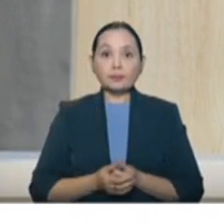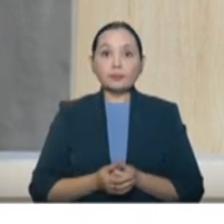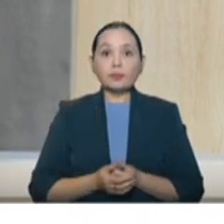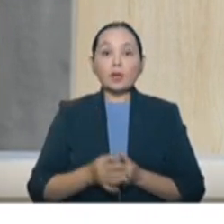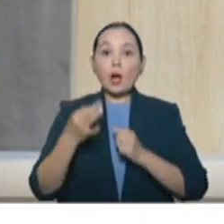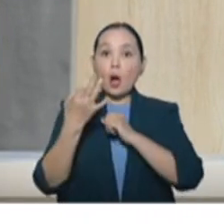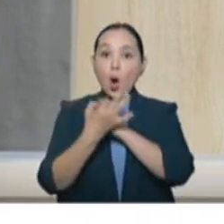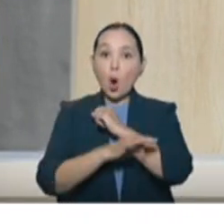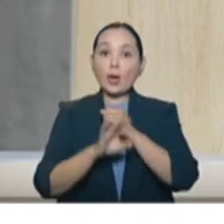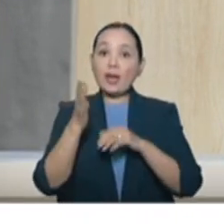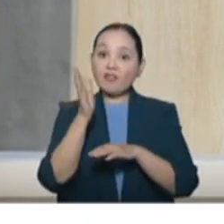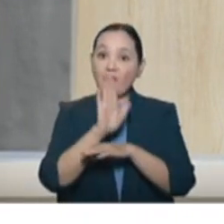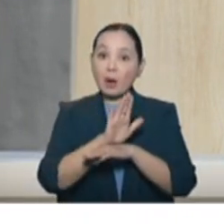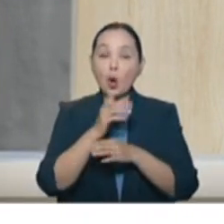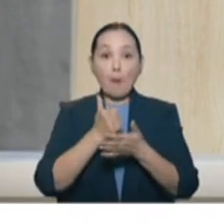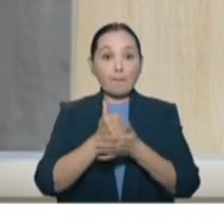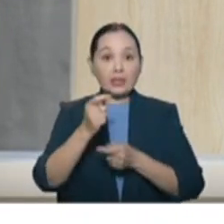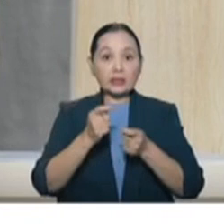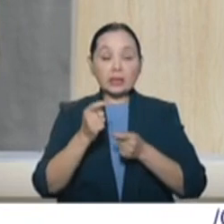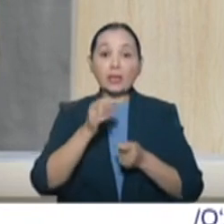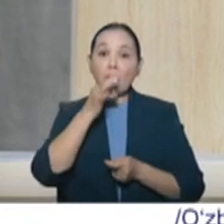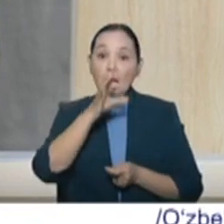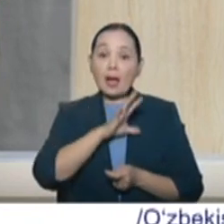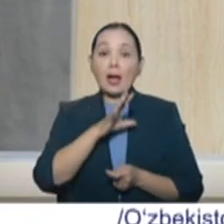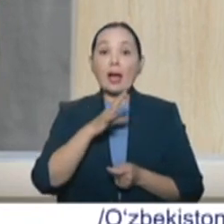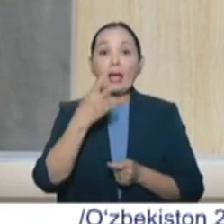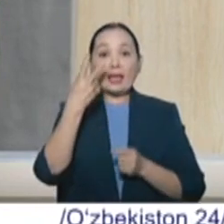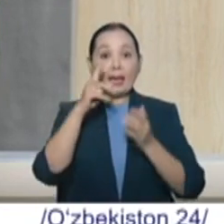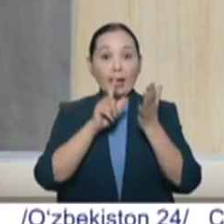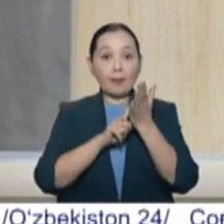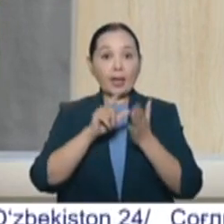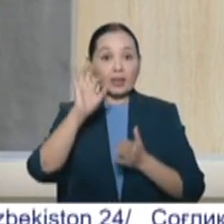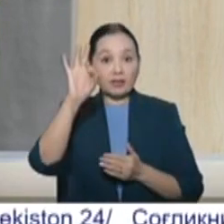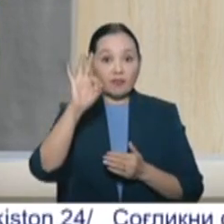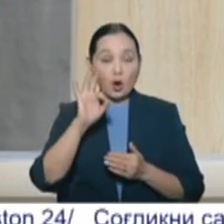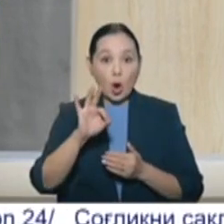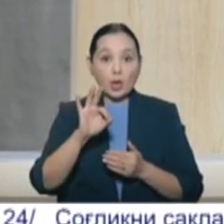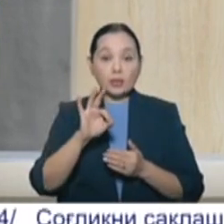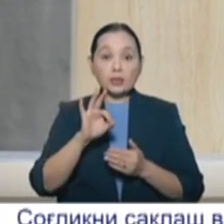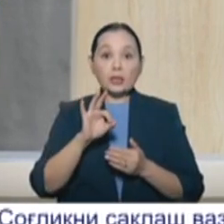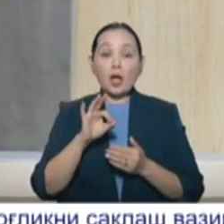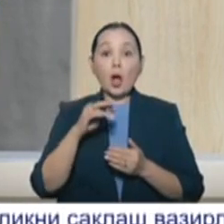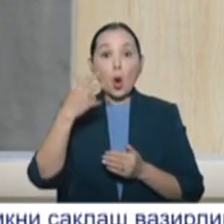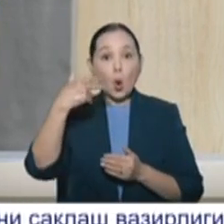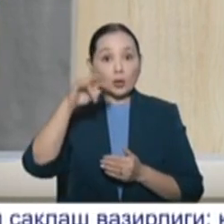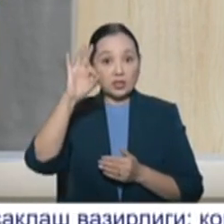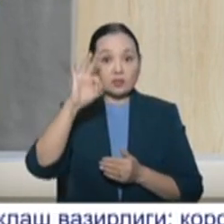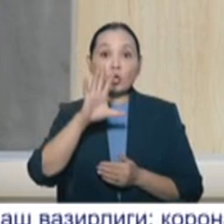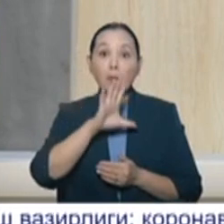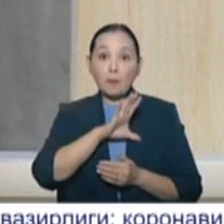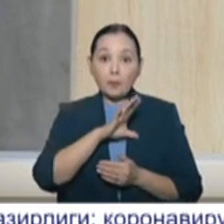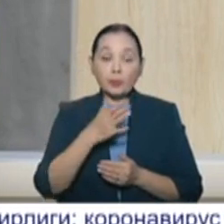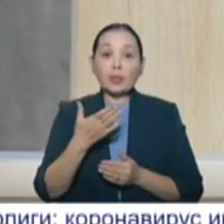Shu oxirgi farmonlarida prezidentimiz bularga o'sha 27% o'qishga qo'l qo'yayotgan paytda 30% edi.